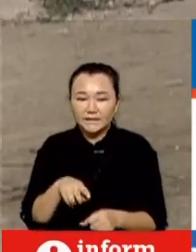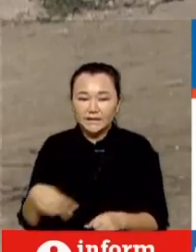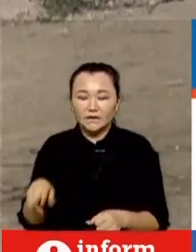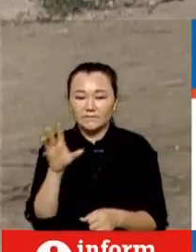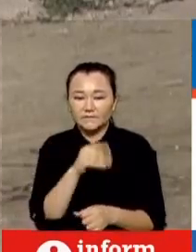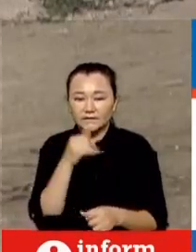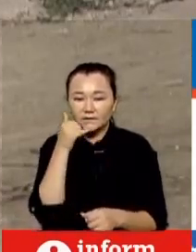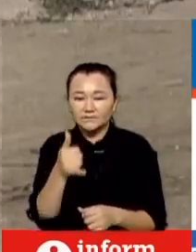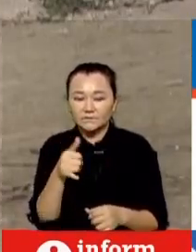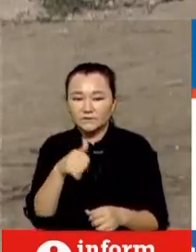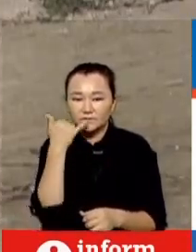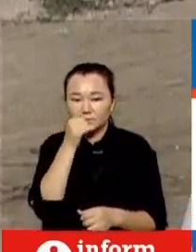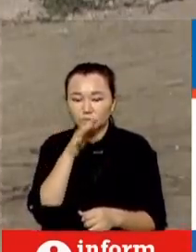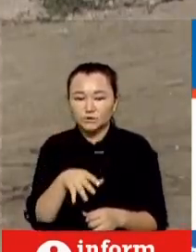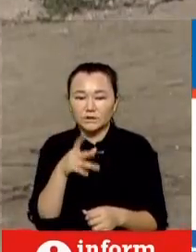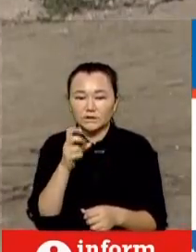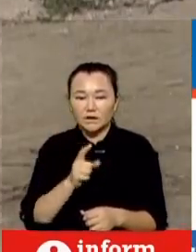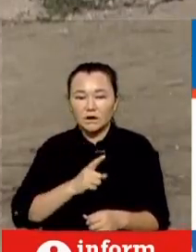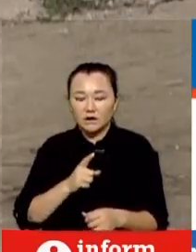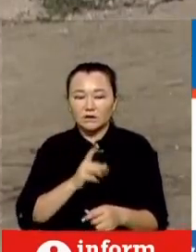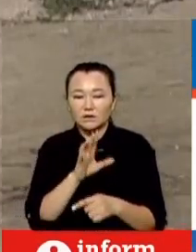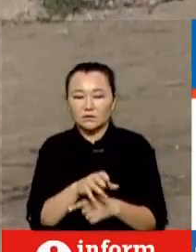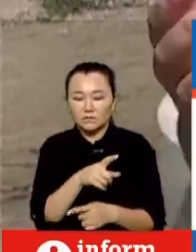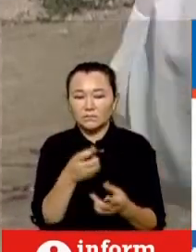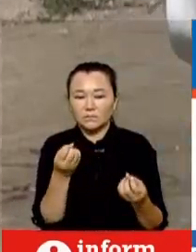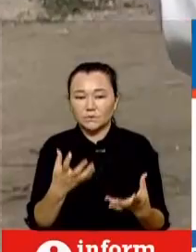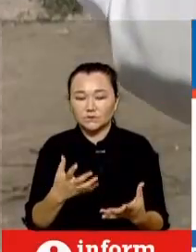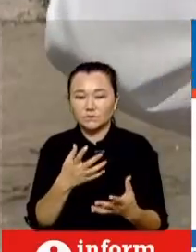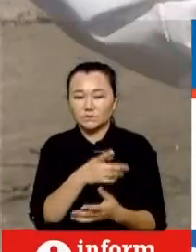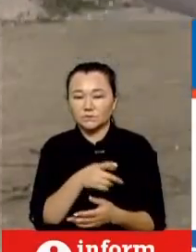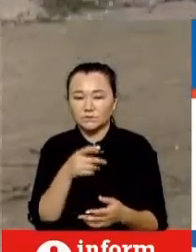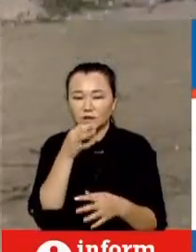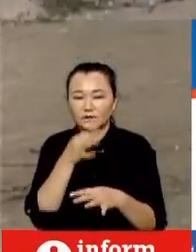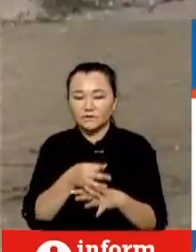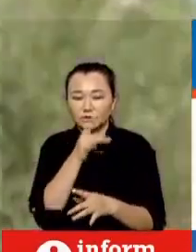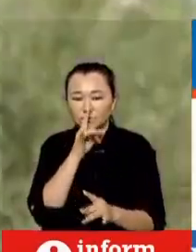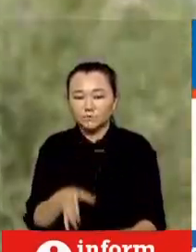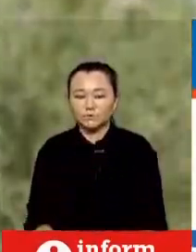естественно, не дозвонишься. На охранника тоже, какой смысл на нее ругаться, она просто, она ни за что не отличается.